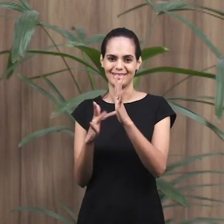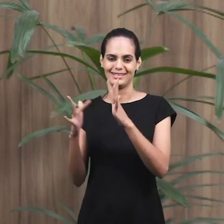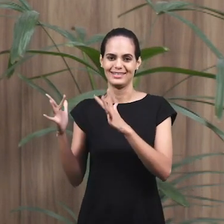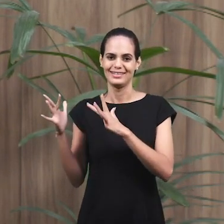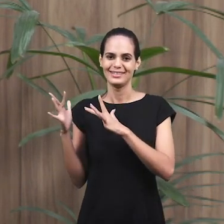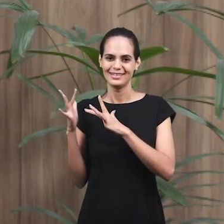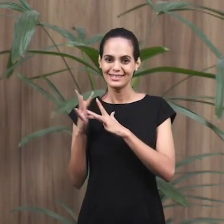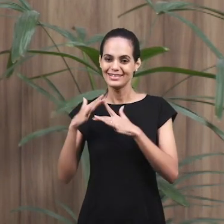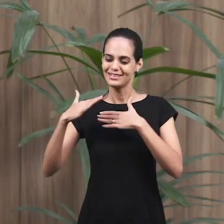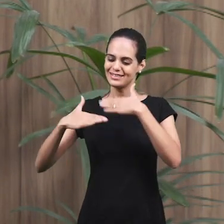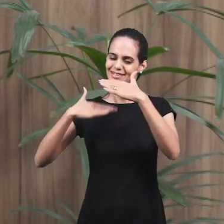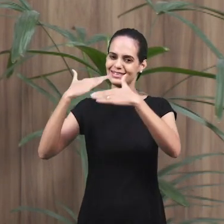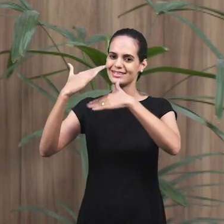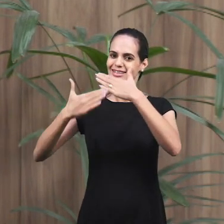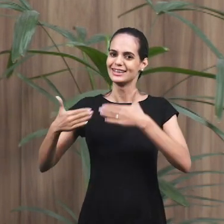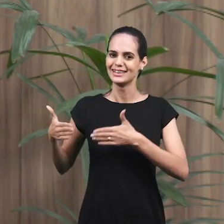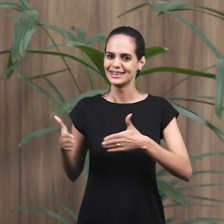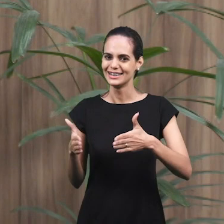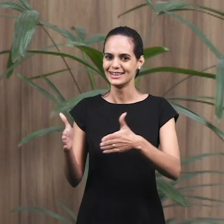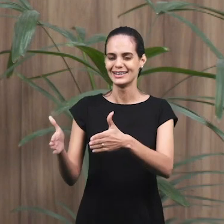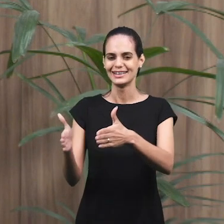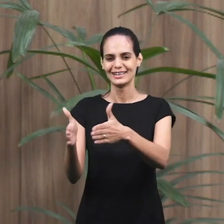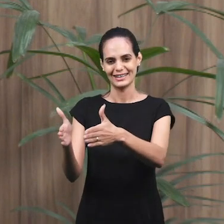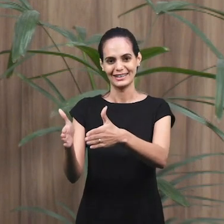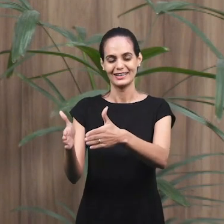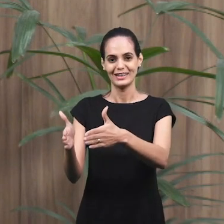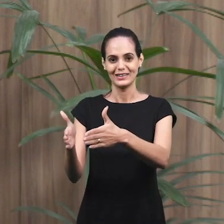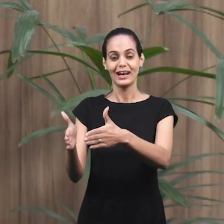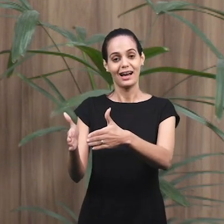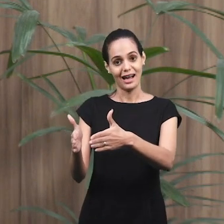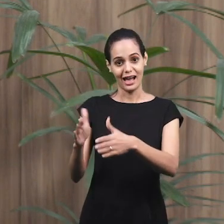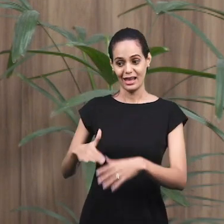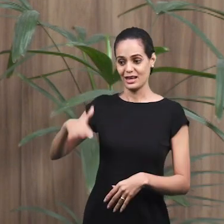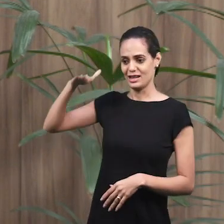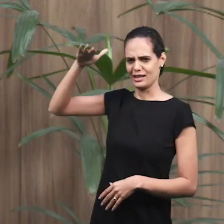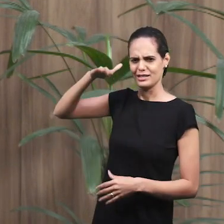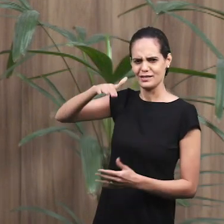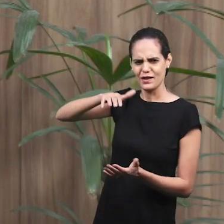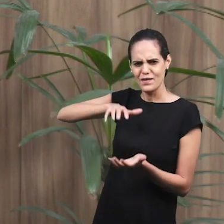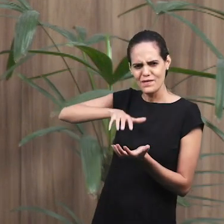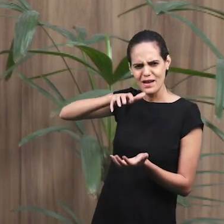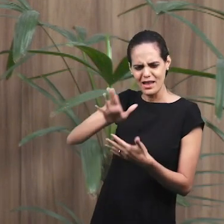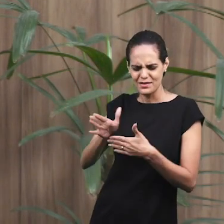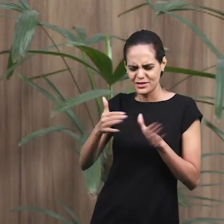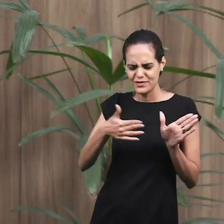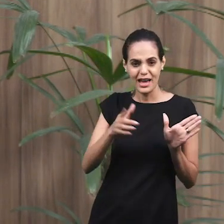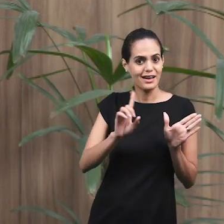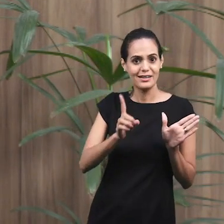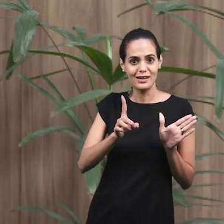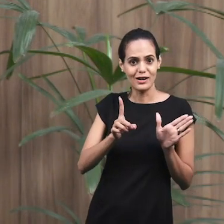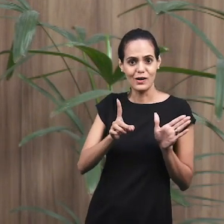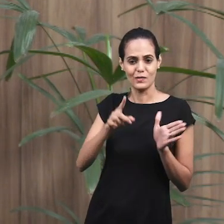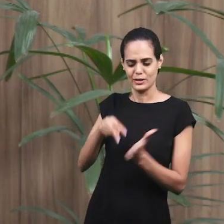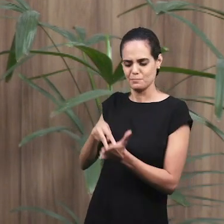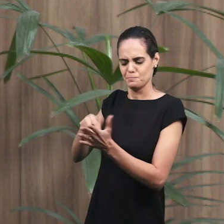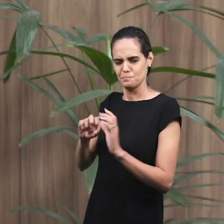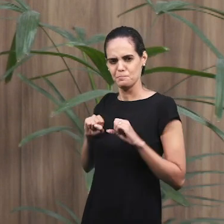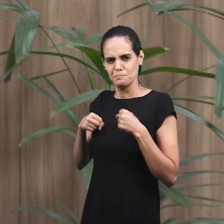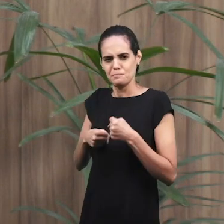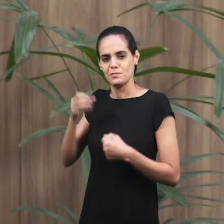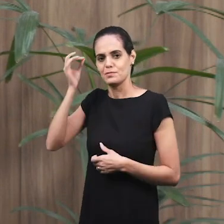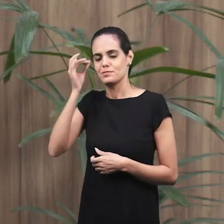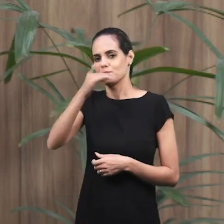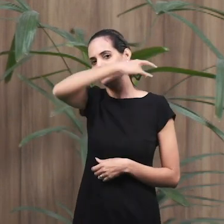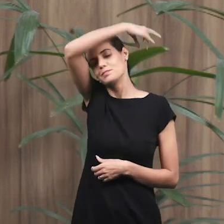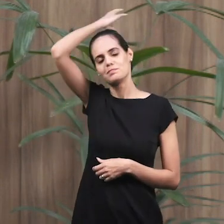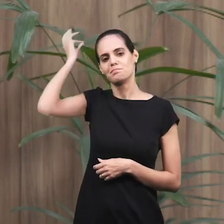qu'il, même quand il sera vieux, il ne s'éloignera point de lui. Le Saint-Esprit nous dirige à ne pas nous dévier de chemin quand nous